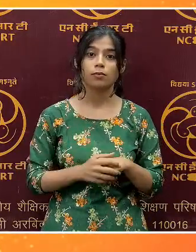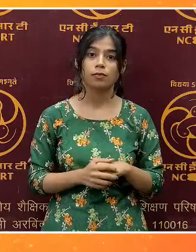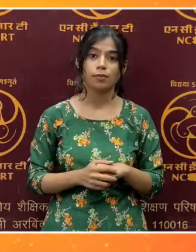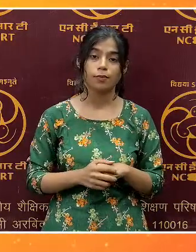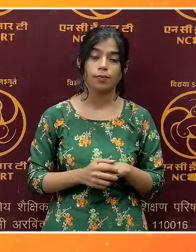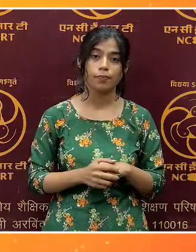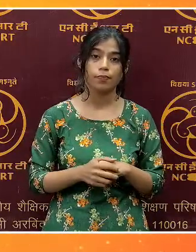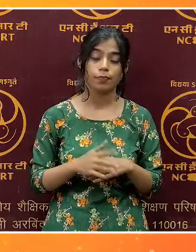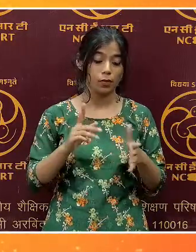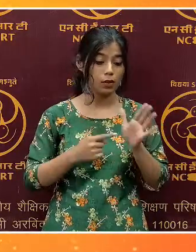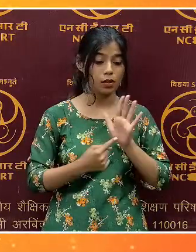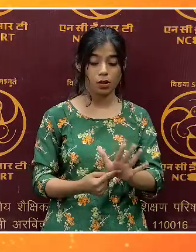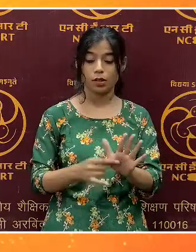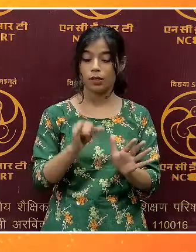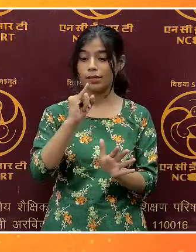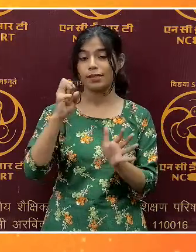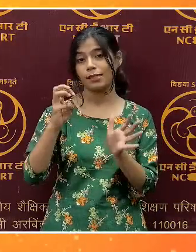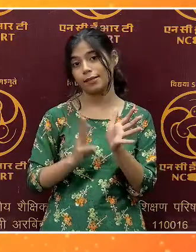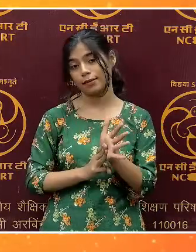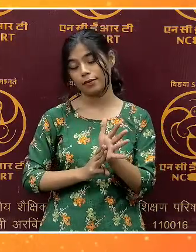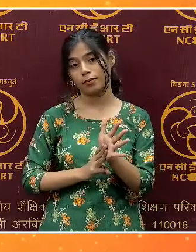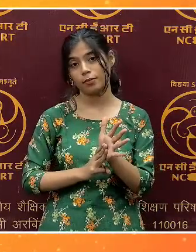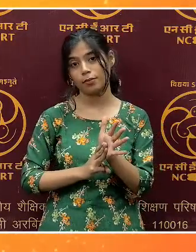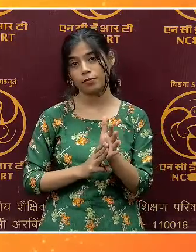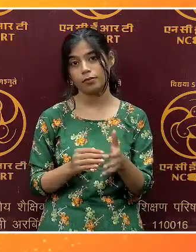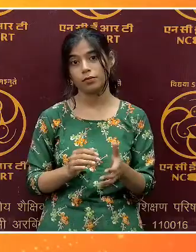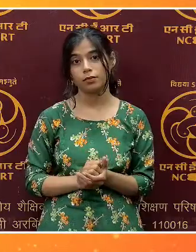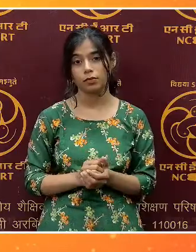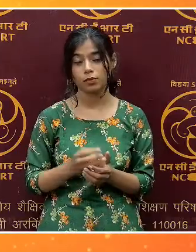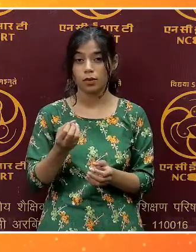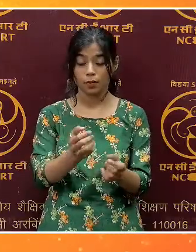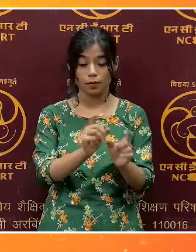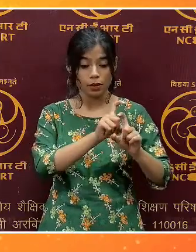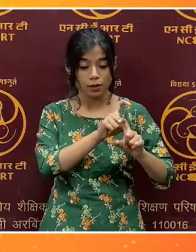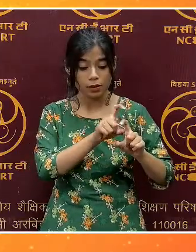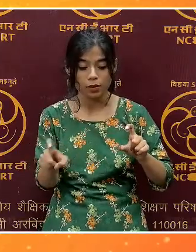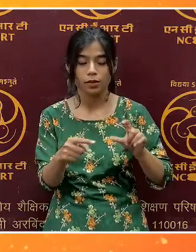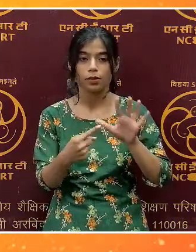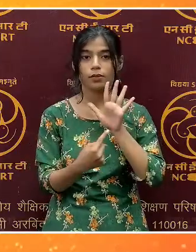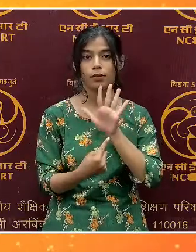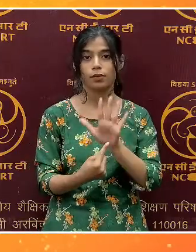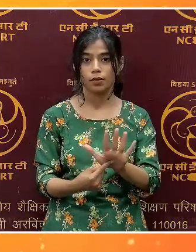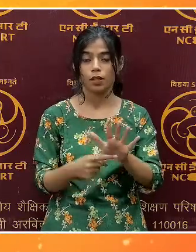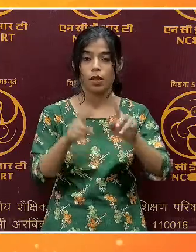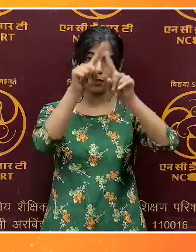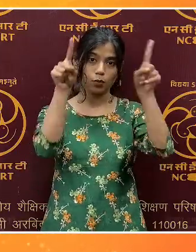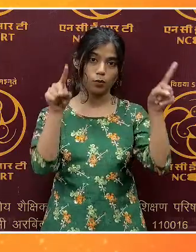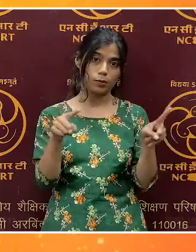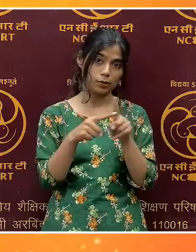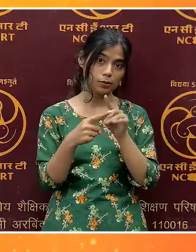be represented by 6 centimeter, जी which will be very clearly visible in the diagram.